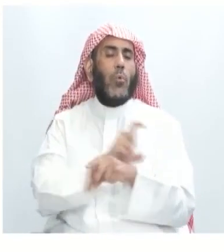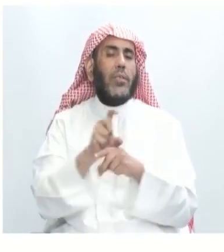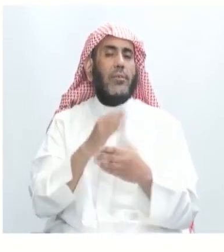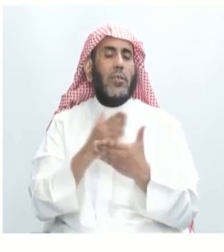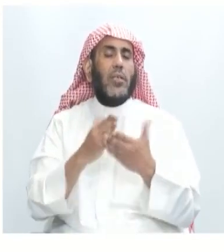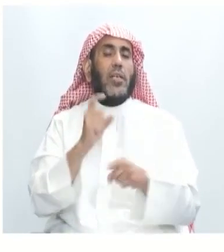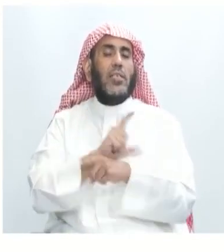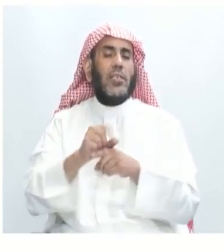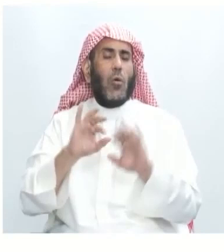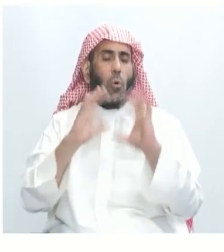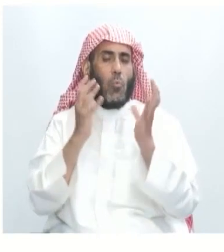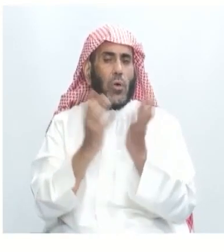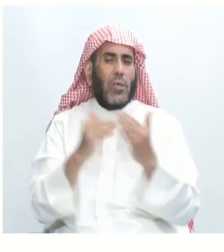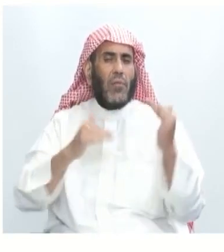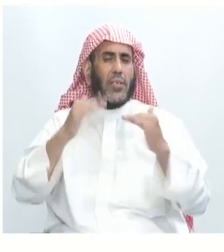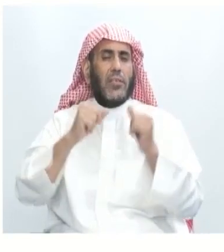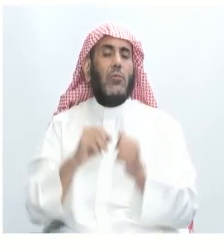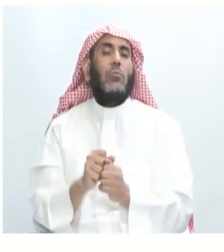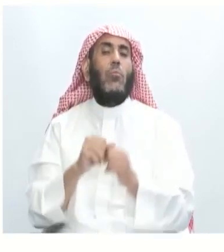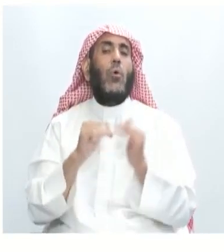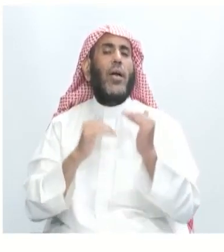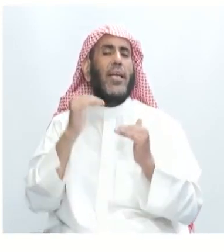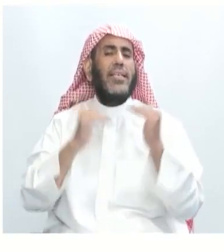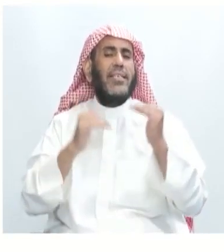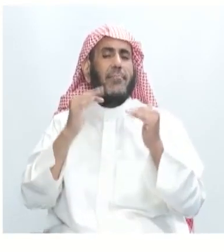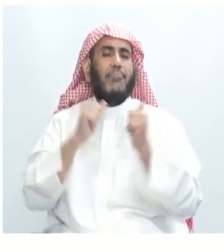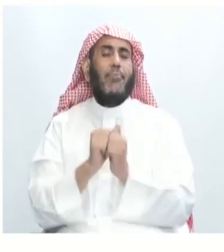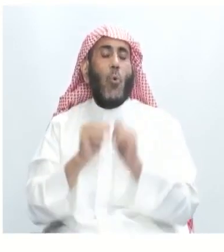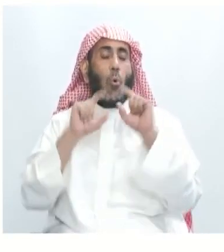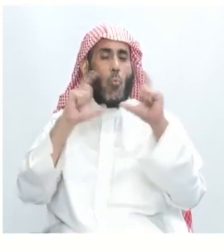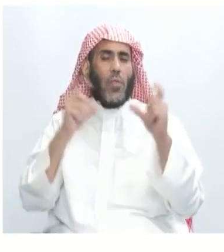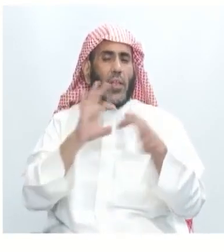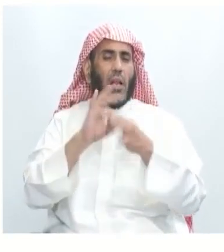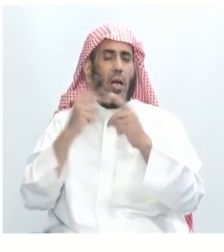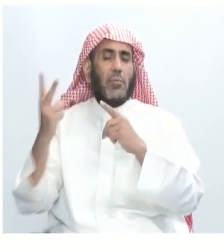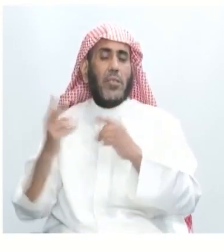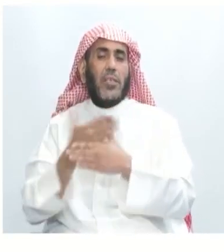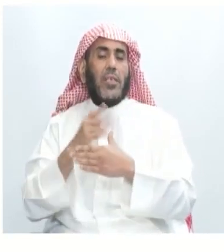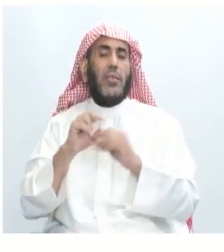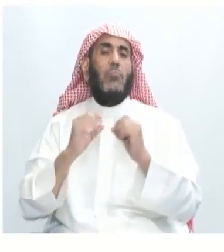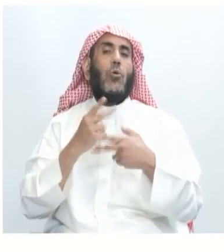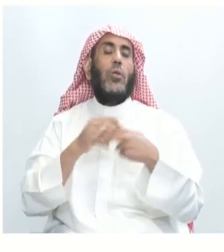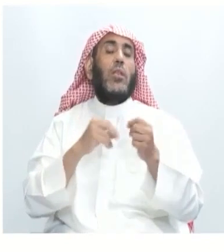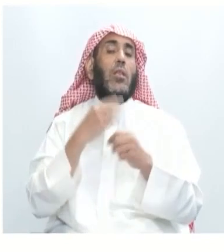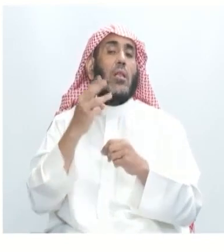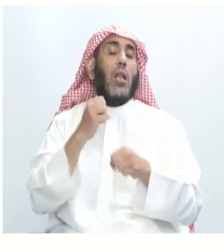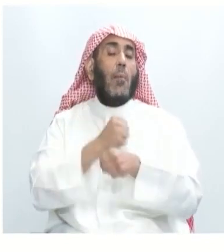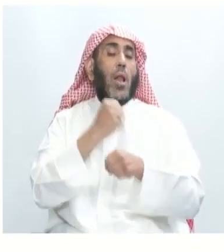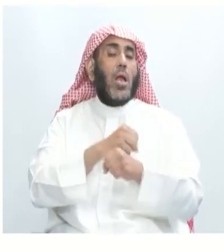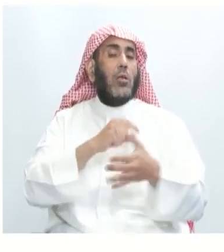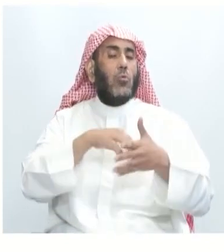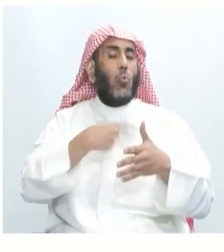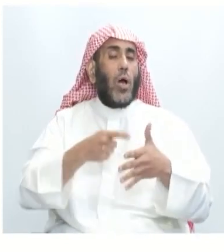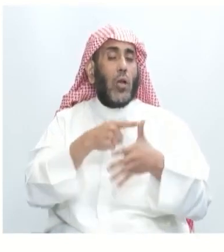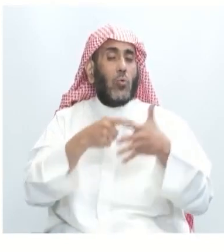المكونات اساسيه ومواصفات كل منها وقياسات قياس قياسات هي موضح العلاقات بين تلك المكونات ثالثا العمليات والخطوات